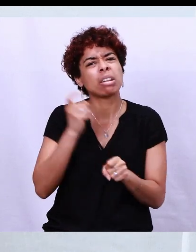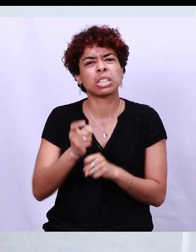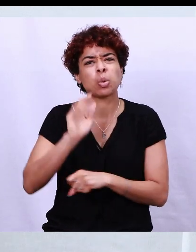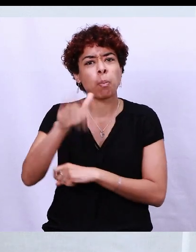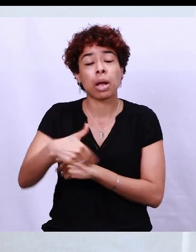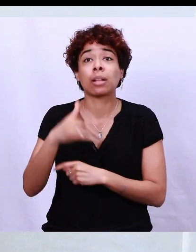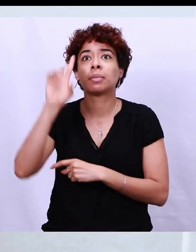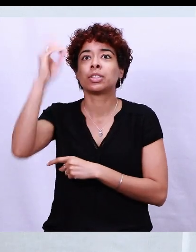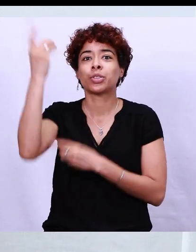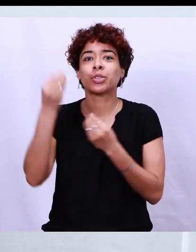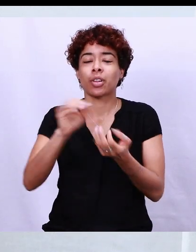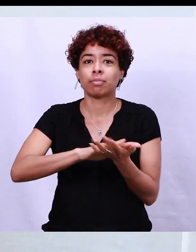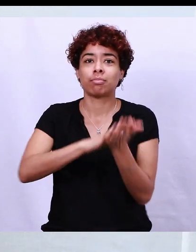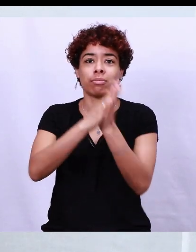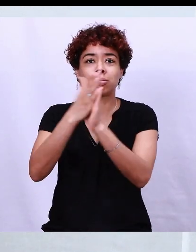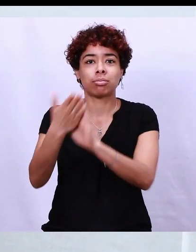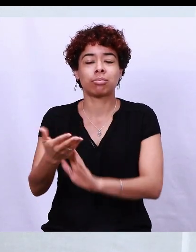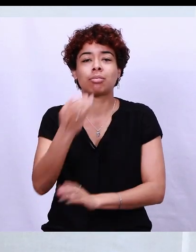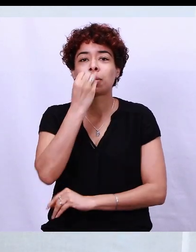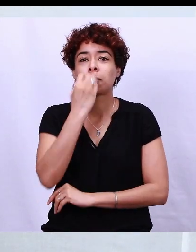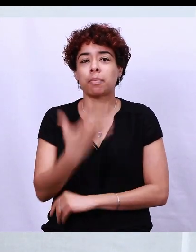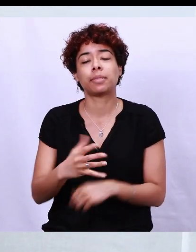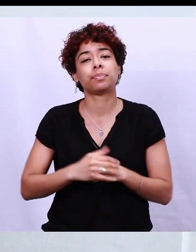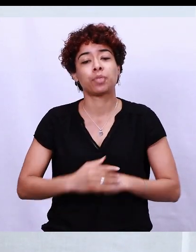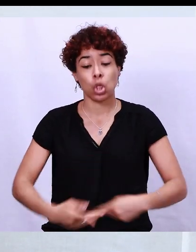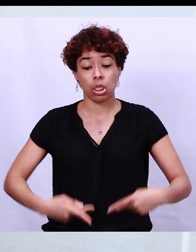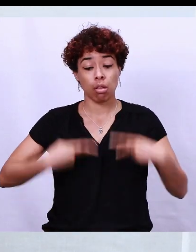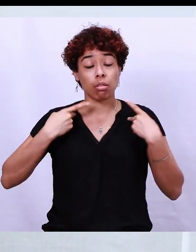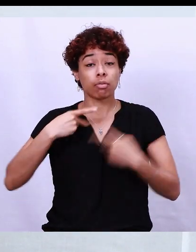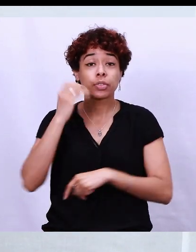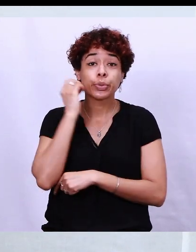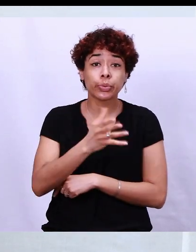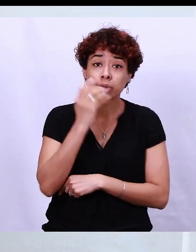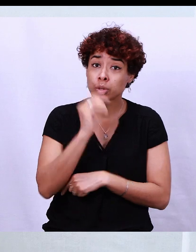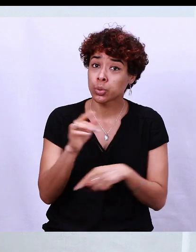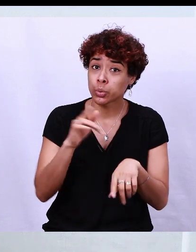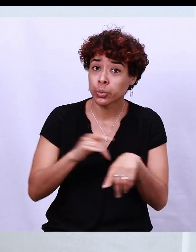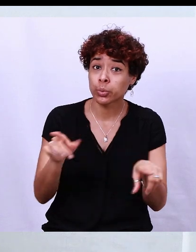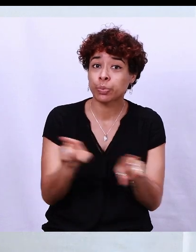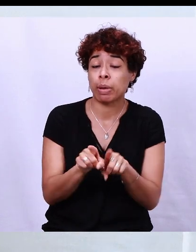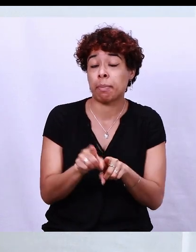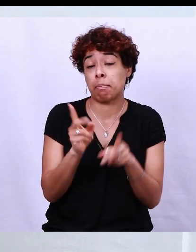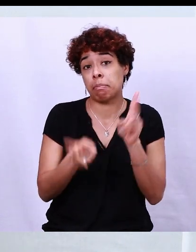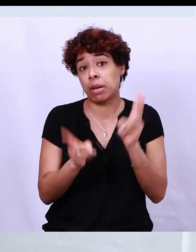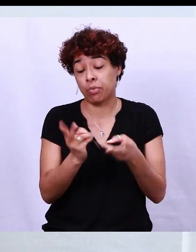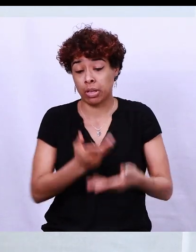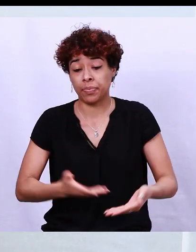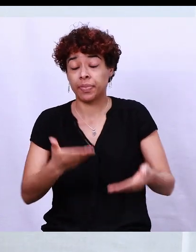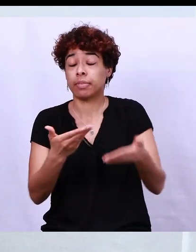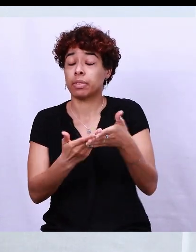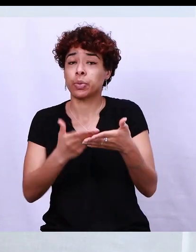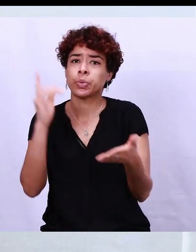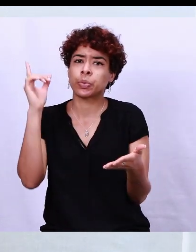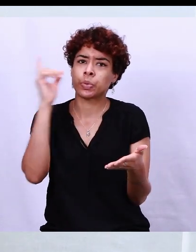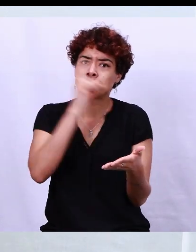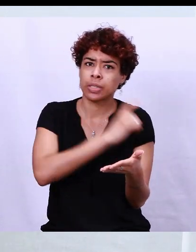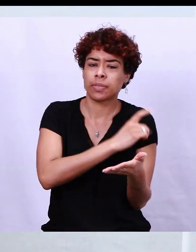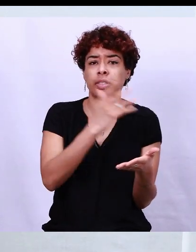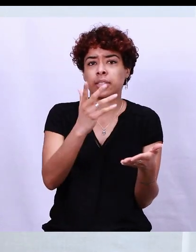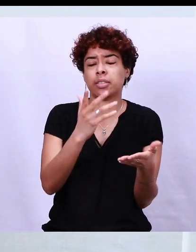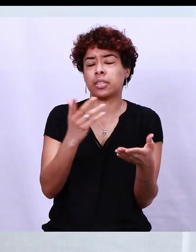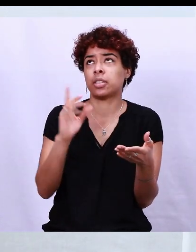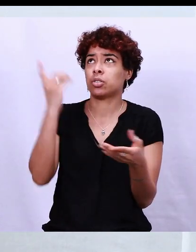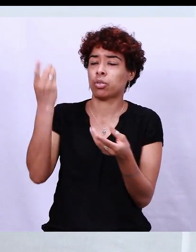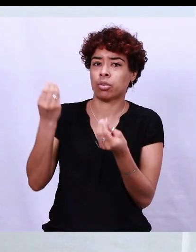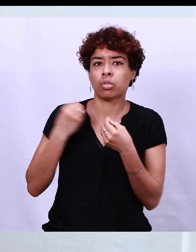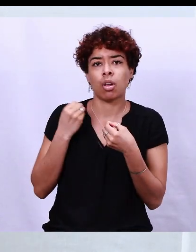l'a changé en bien. Dans nos vies de tous les jours, c'est la même chose. C'est-à-dire, parfois, on passe par des temps comme ça où Dieu permet des temps